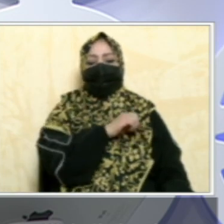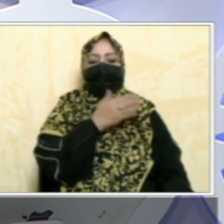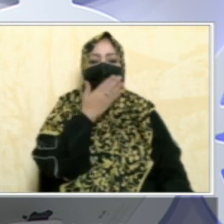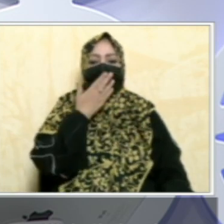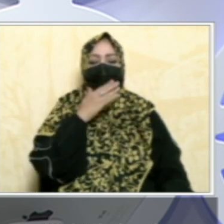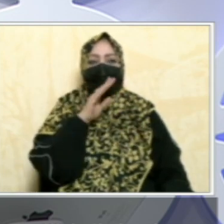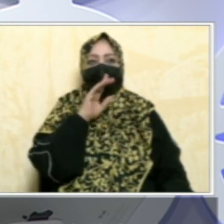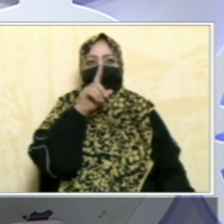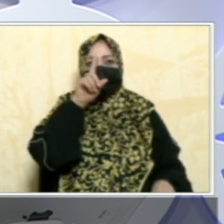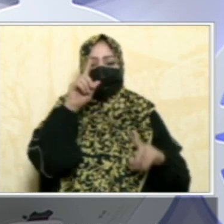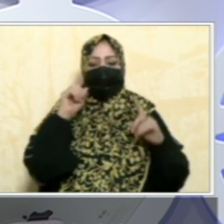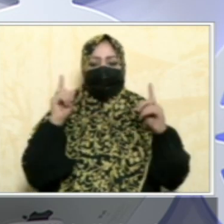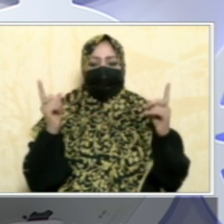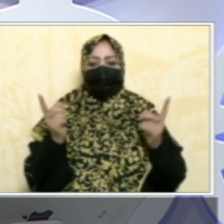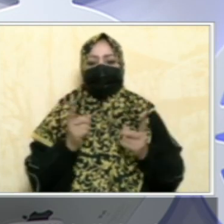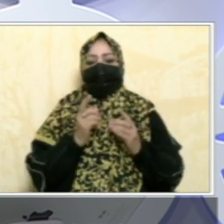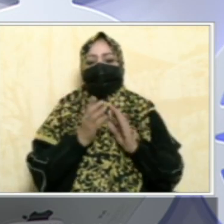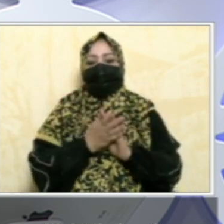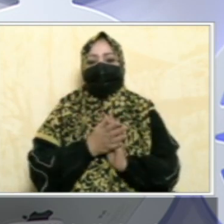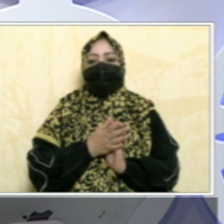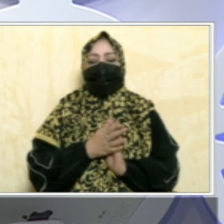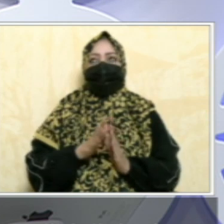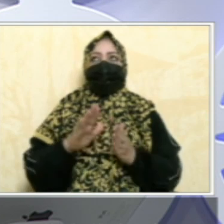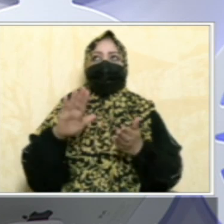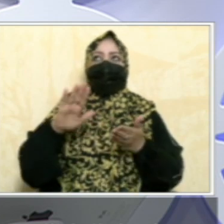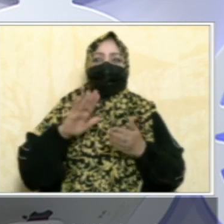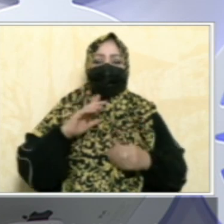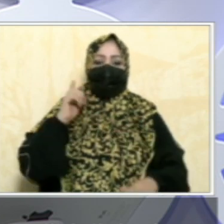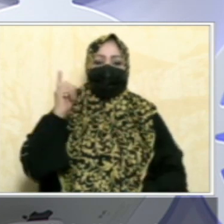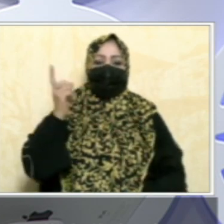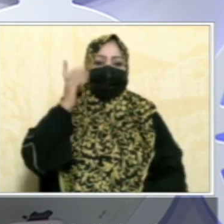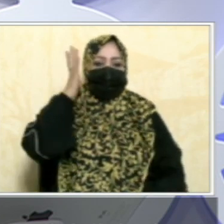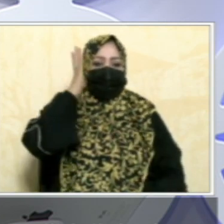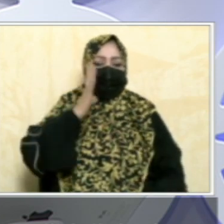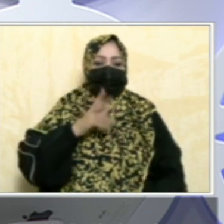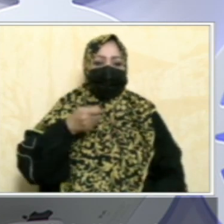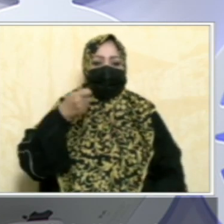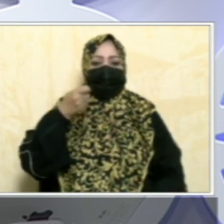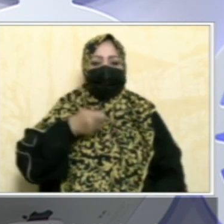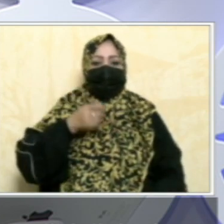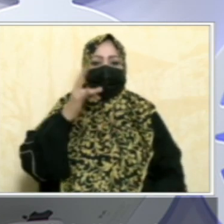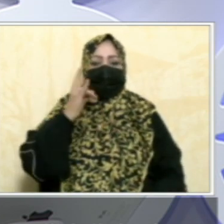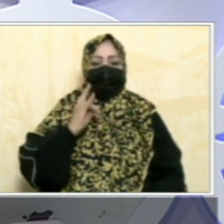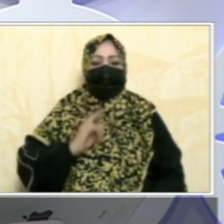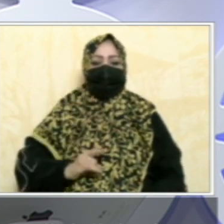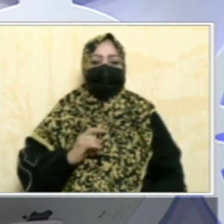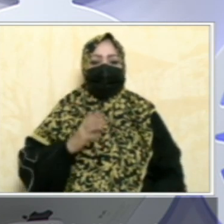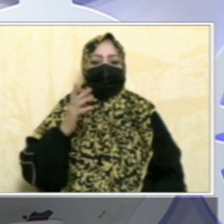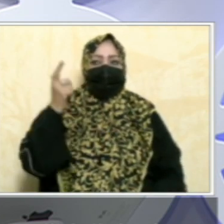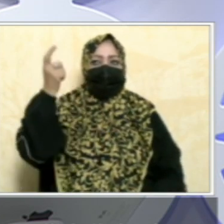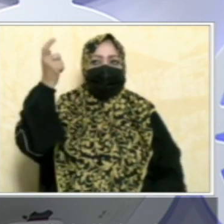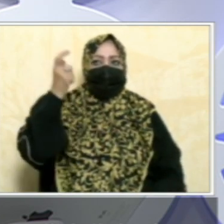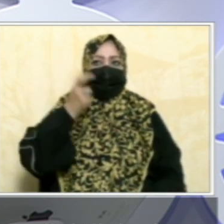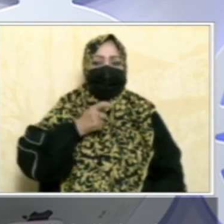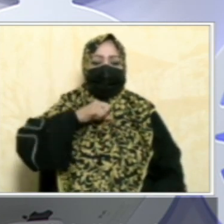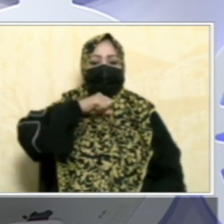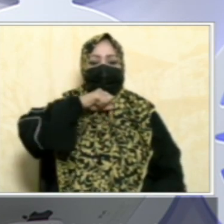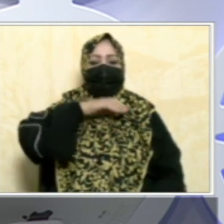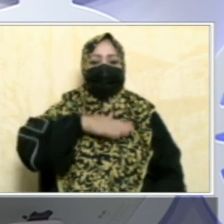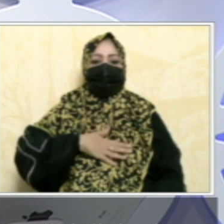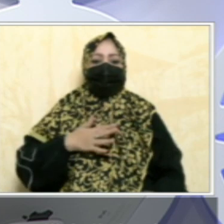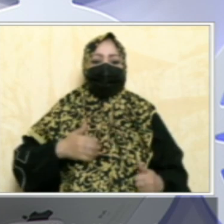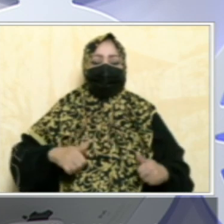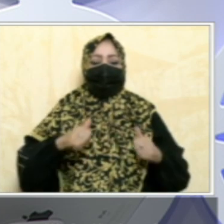وأفضل الصلاة وأتم التسليم على نبينا وسيدنا محمد وعلى آله وأصحابه